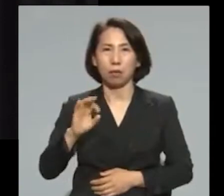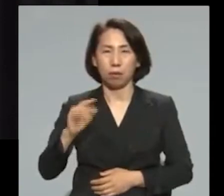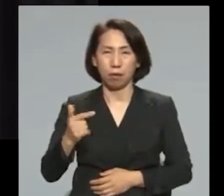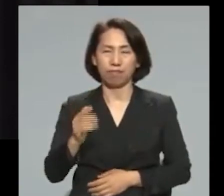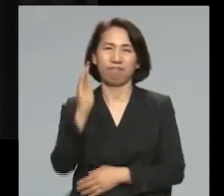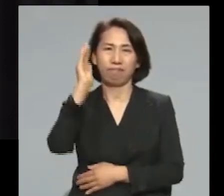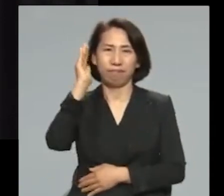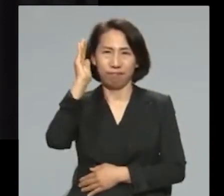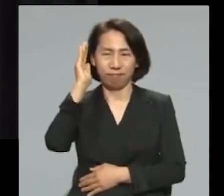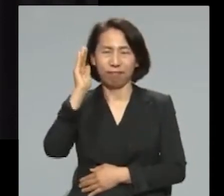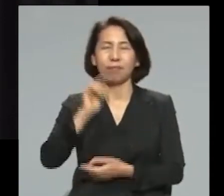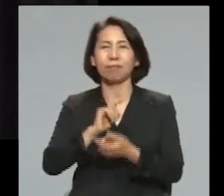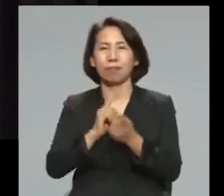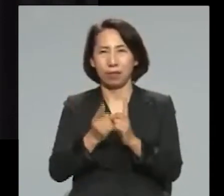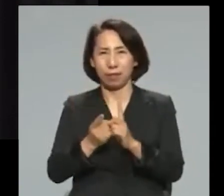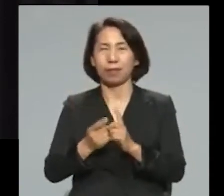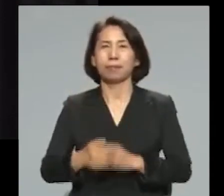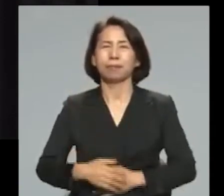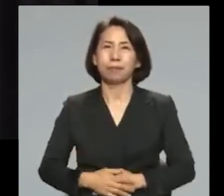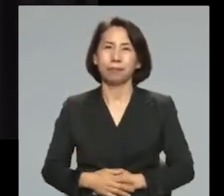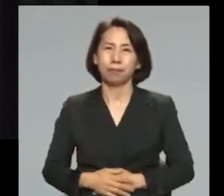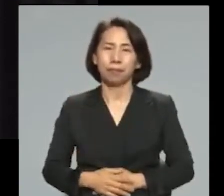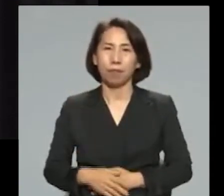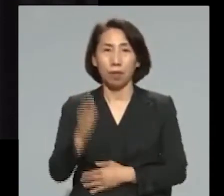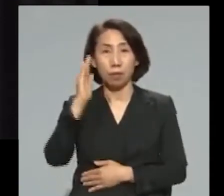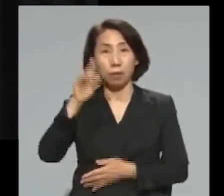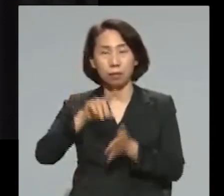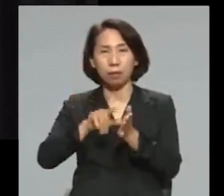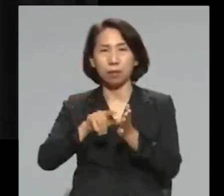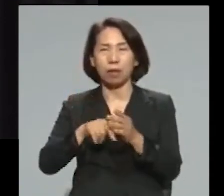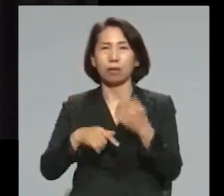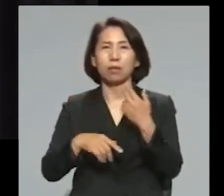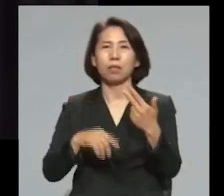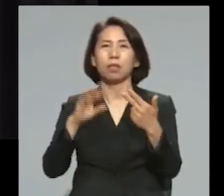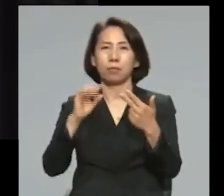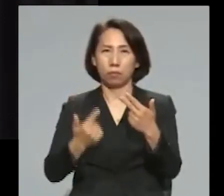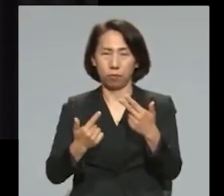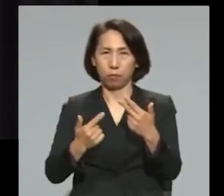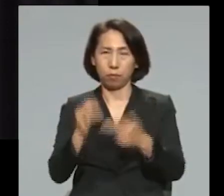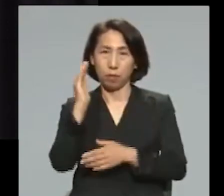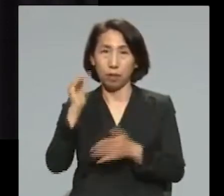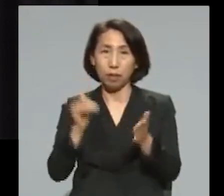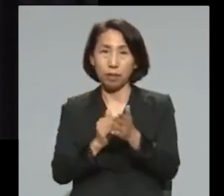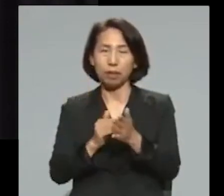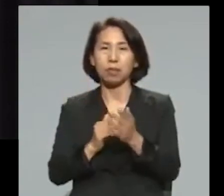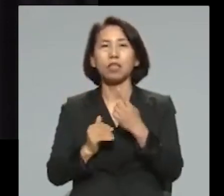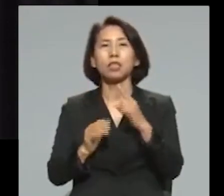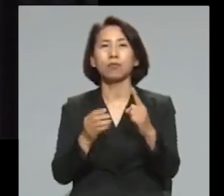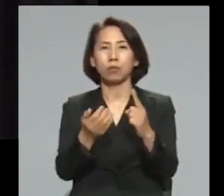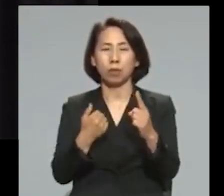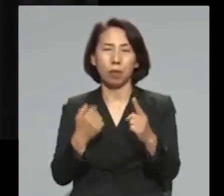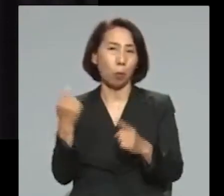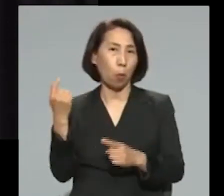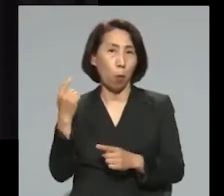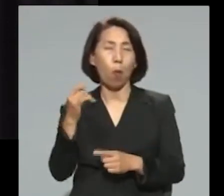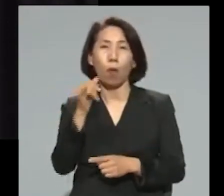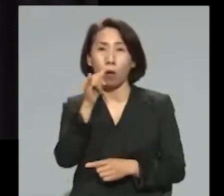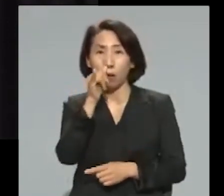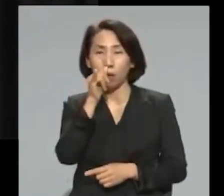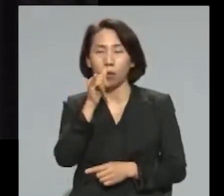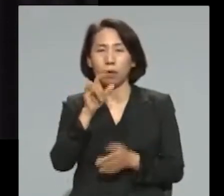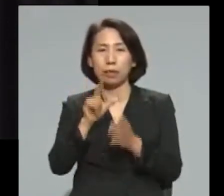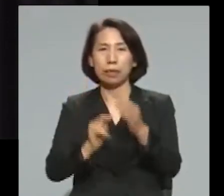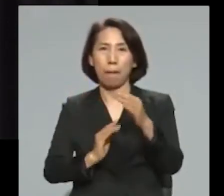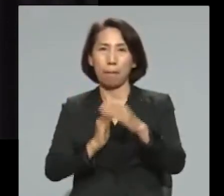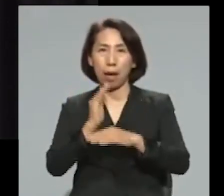연설회로 진행을 하겠습니다. 후보자의 연설 시간은 7분입니다. 연설 종료 1분 전에 예고음이 울리고